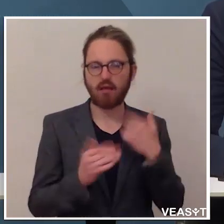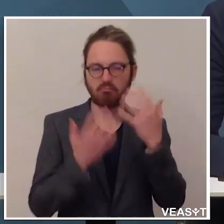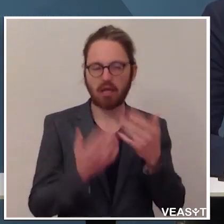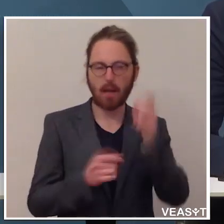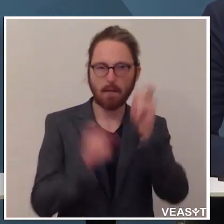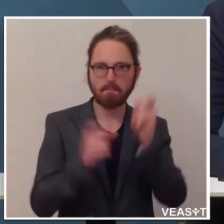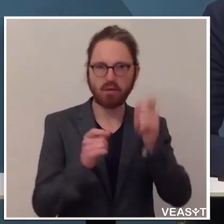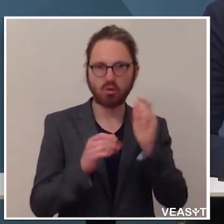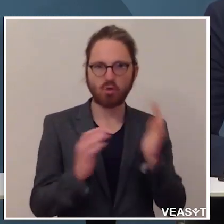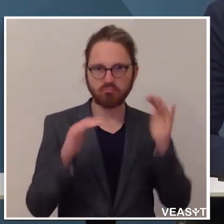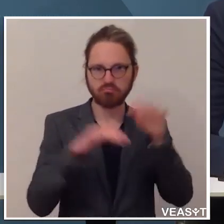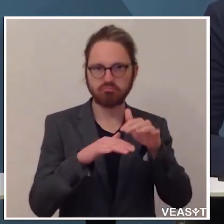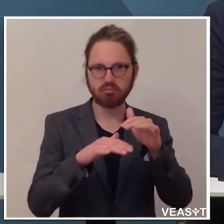weniger